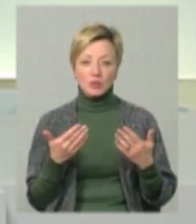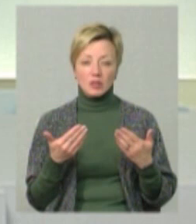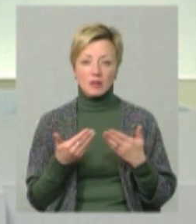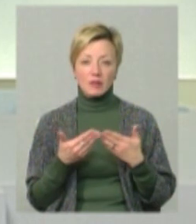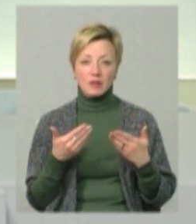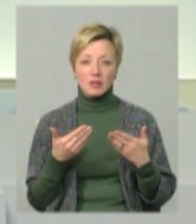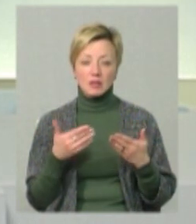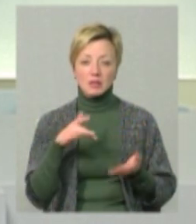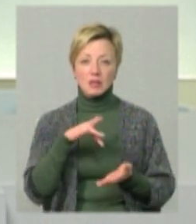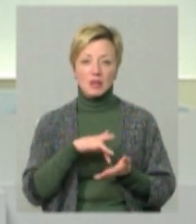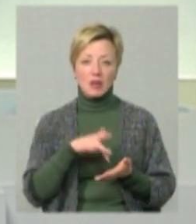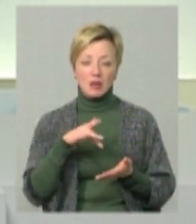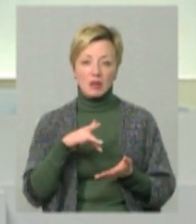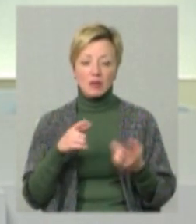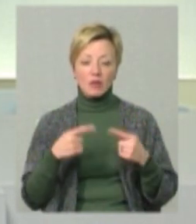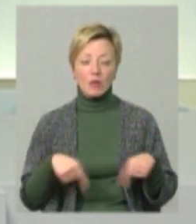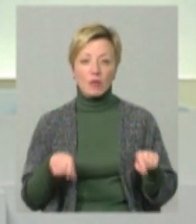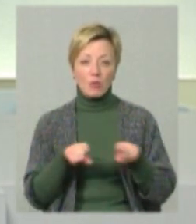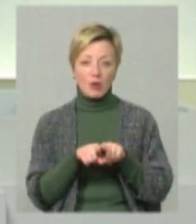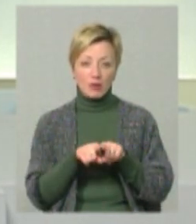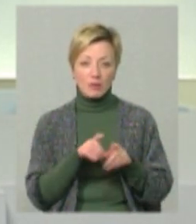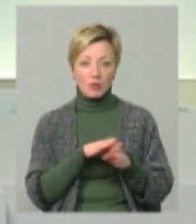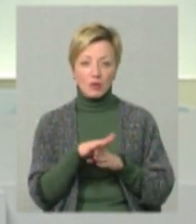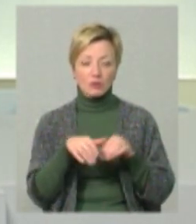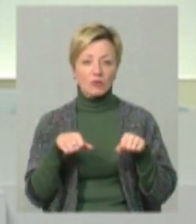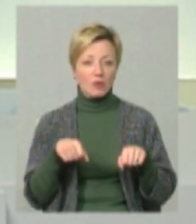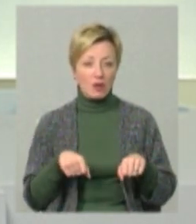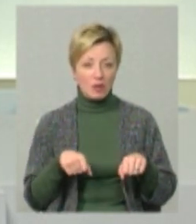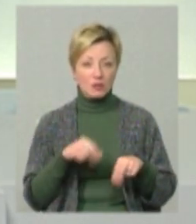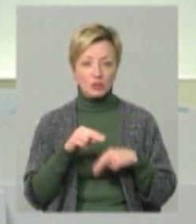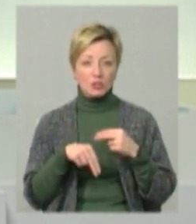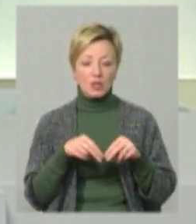від центральних органів